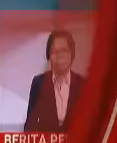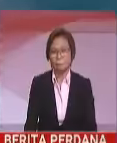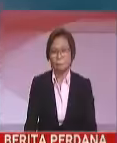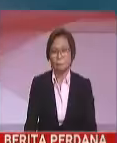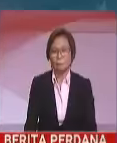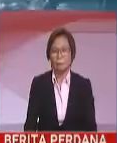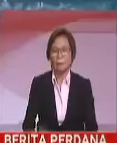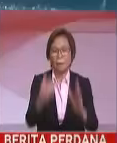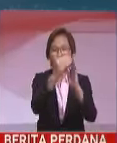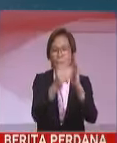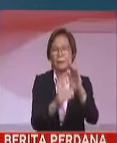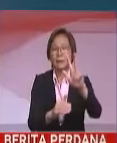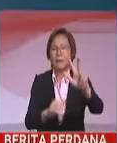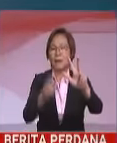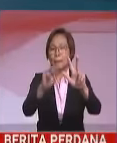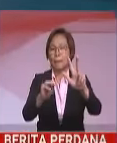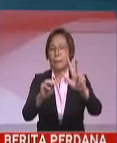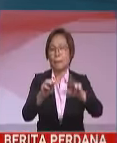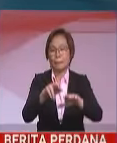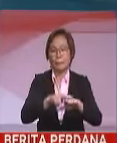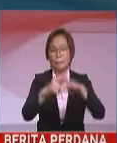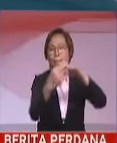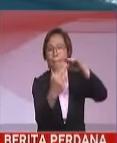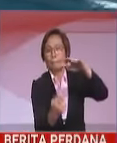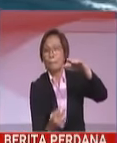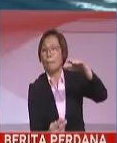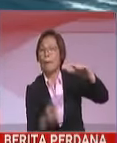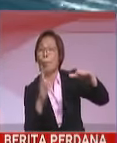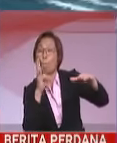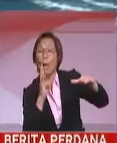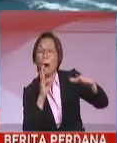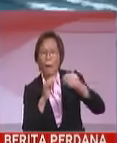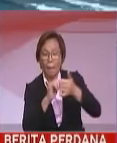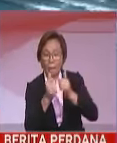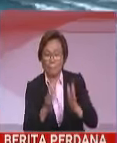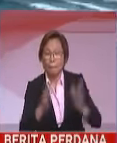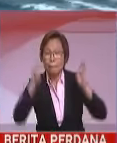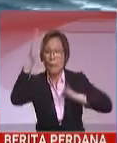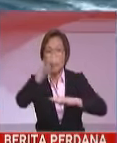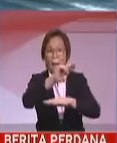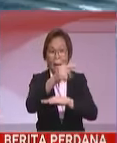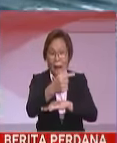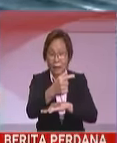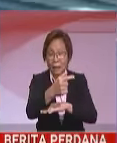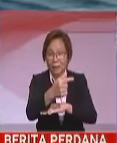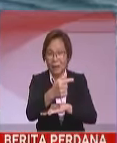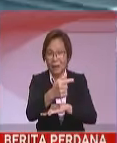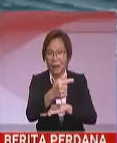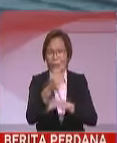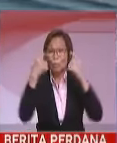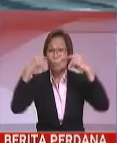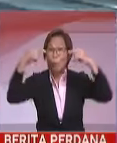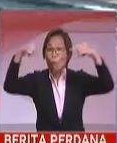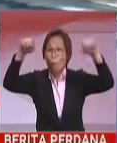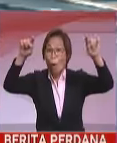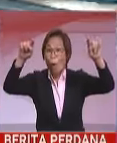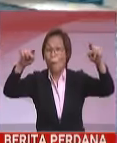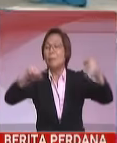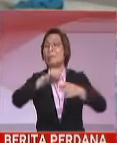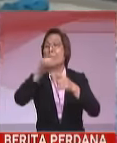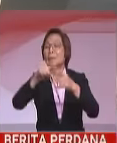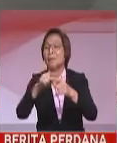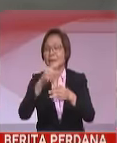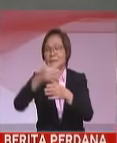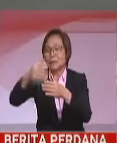Sementara itu, dalam acara 3 meter papan anjal wanita menyaksikan atlet negara Eng Yan Yi turut melakar kecemerlangan